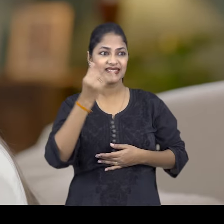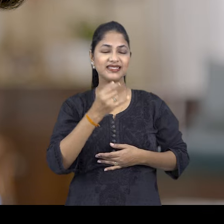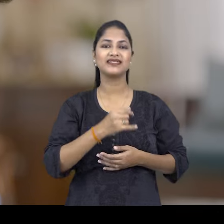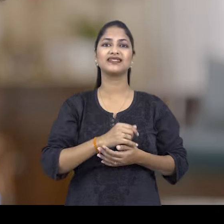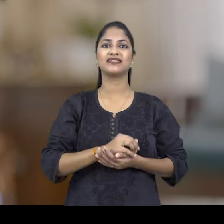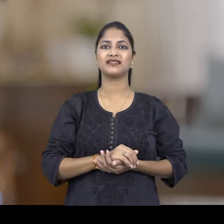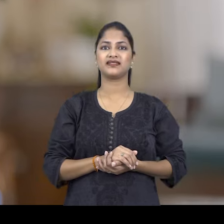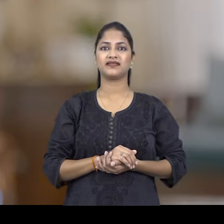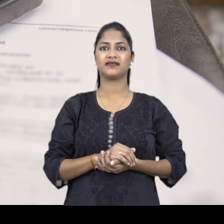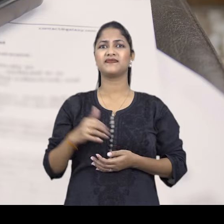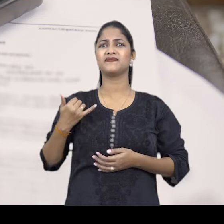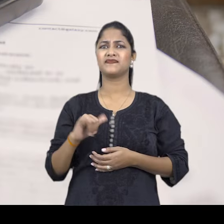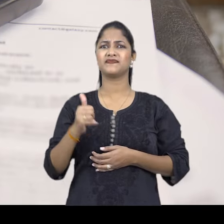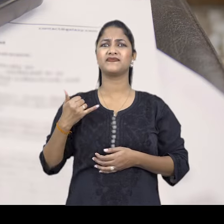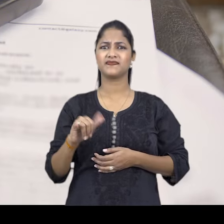आइडिया क्या